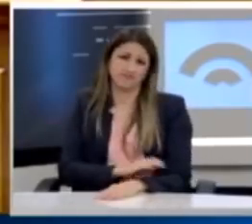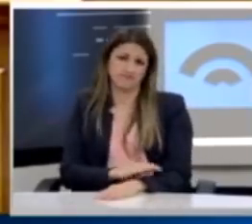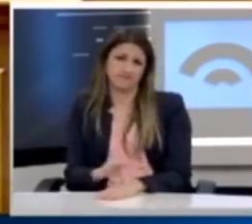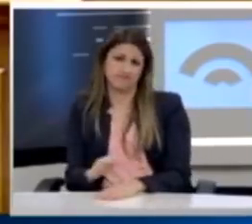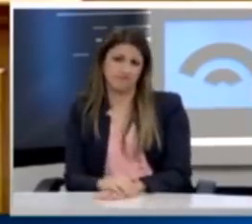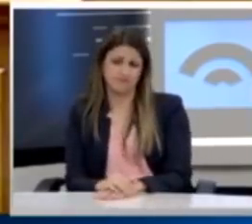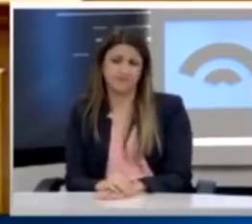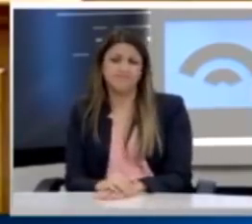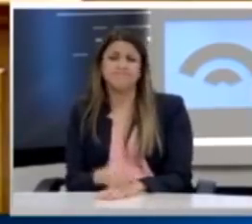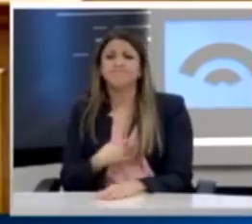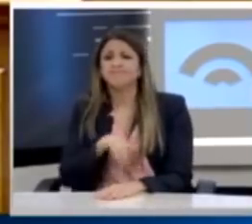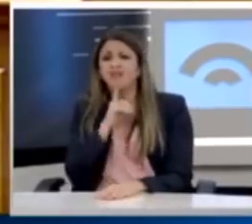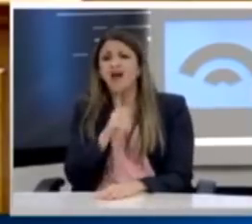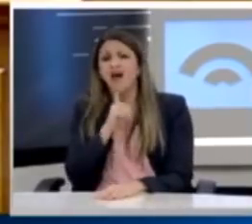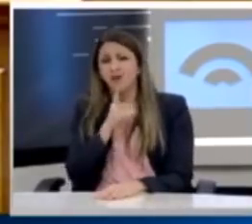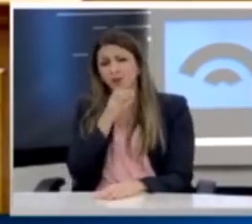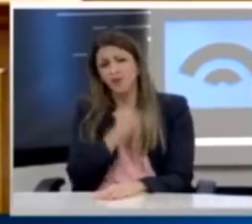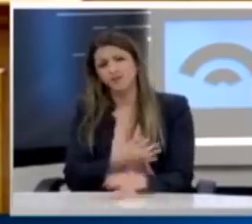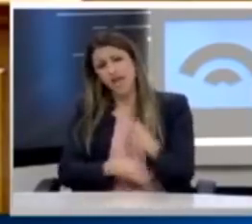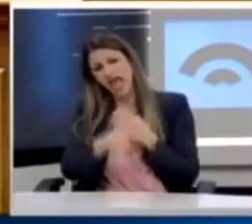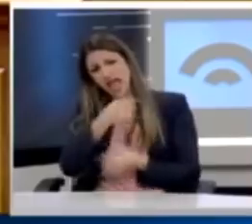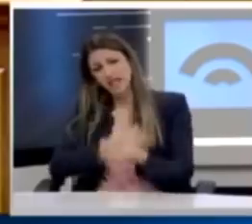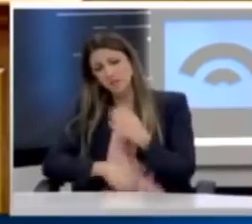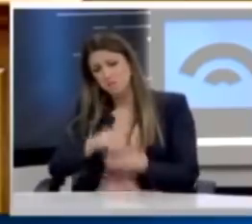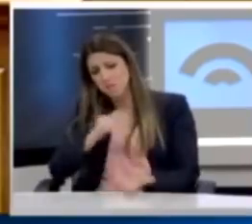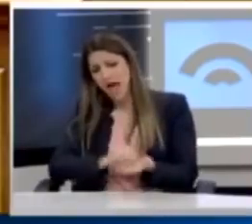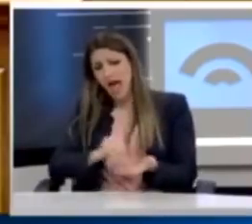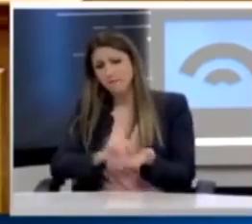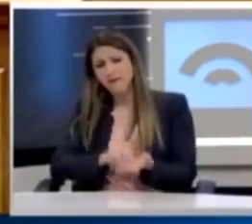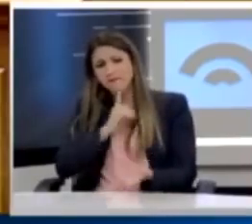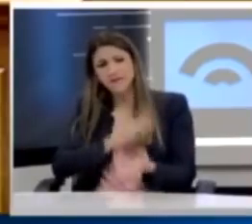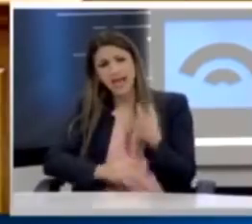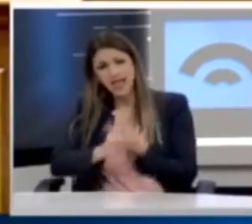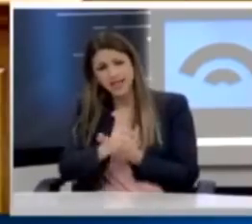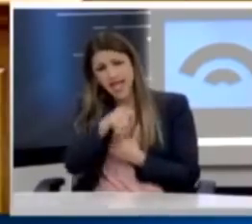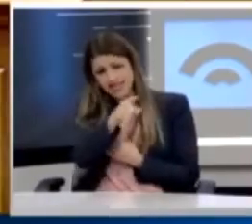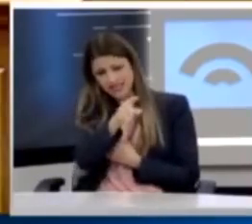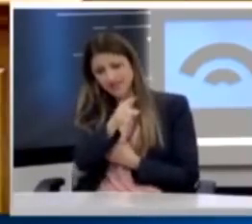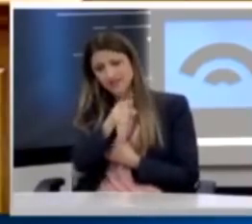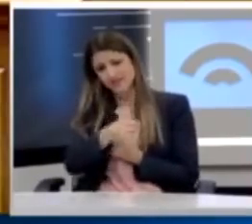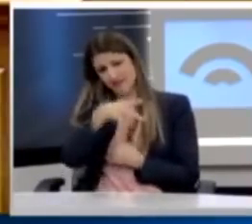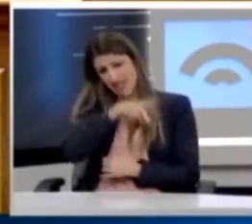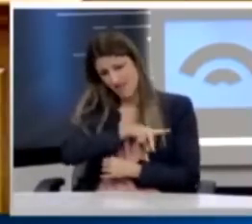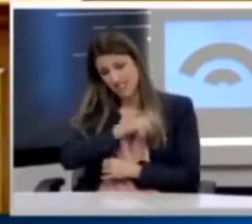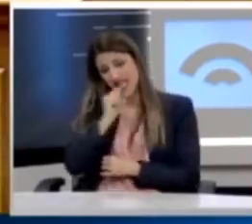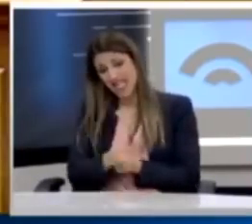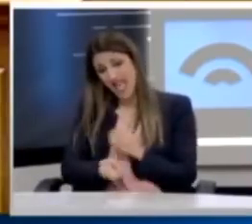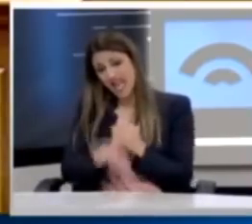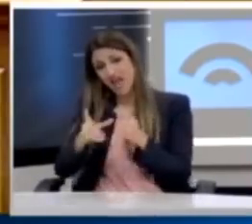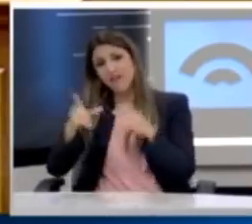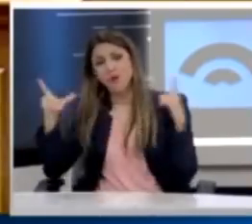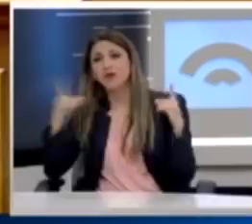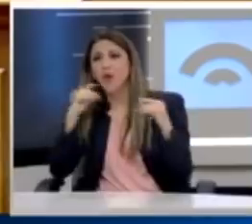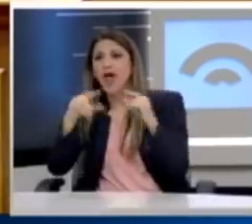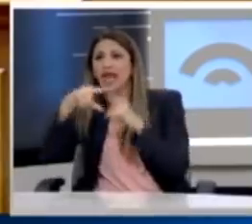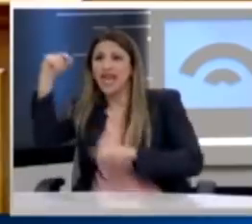το ποιηματάκι που κάθε τρεις και λίγο λέτε εσείς αλλά και η Νέα Δημοκρατία ότι δήθεν η ισχυροποίηση του ΝΑΤΟ